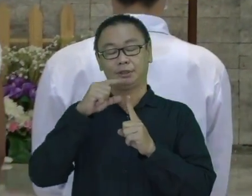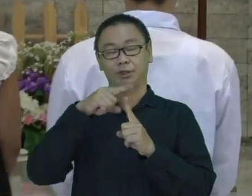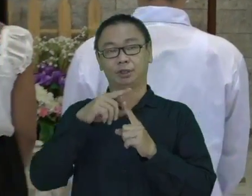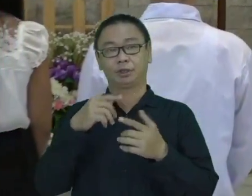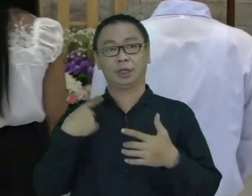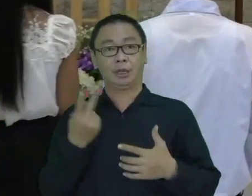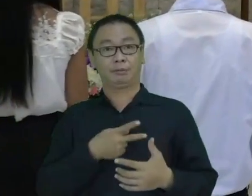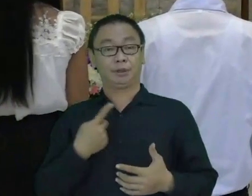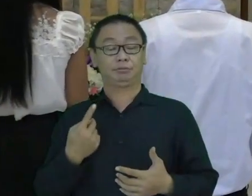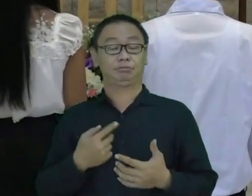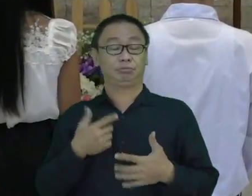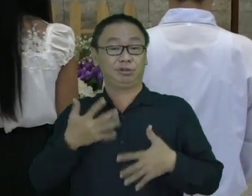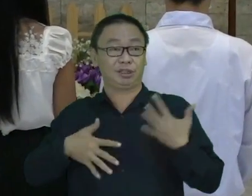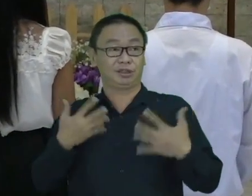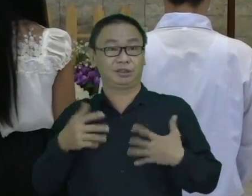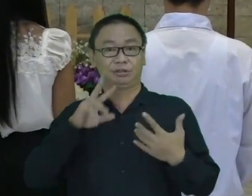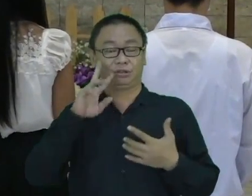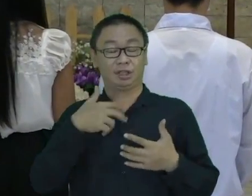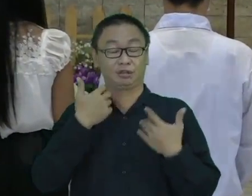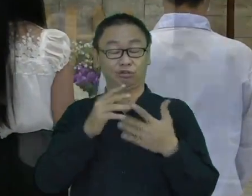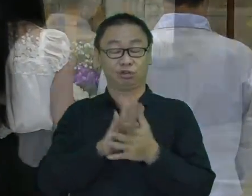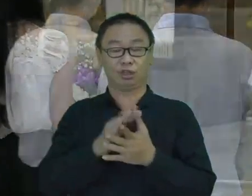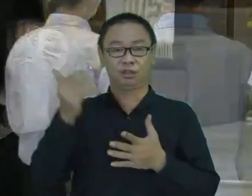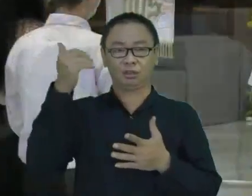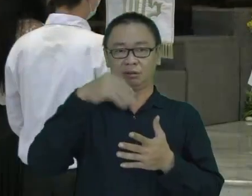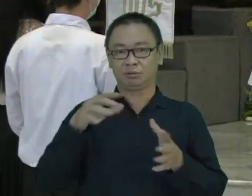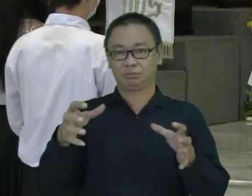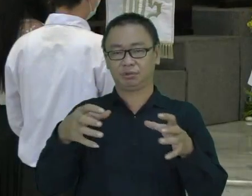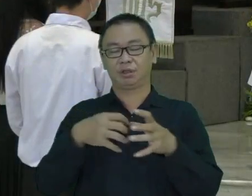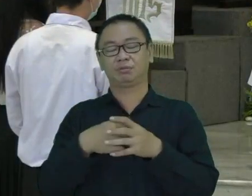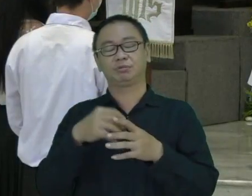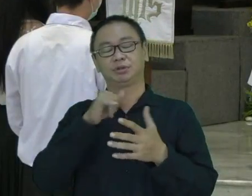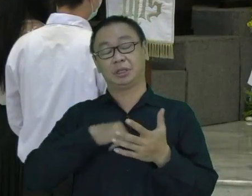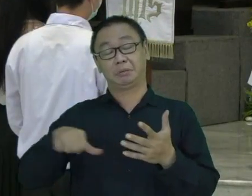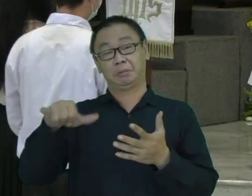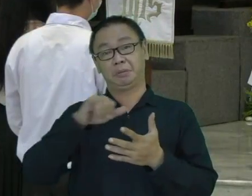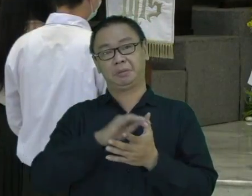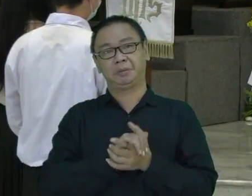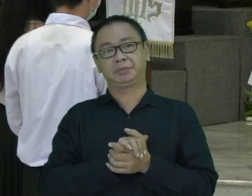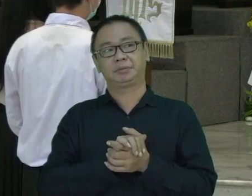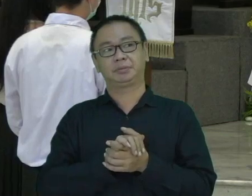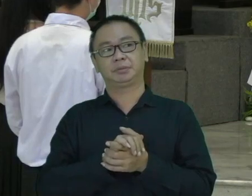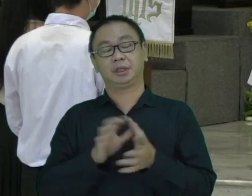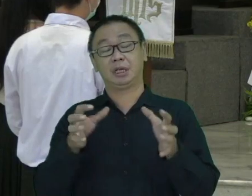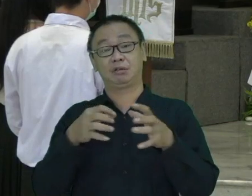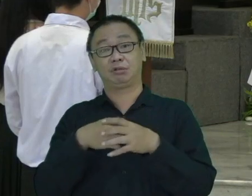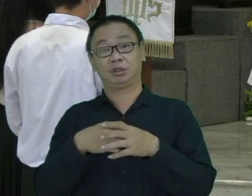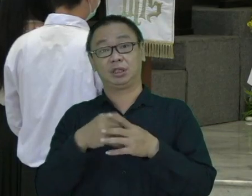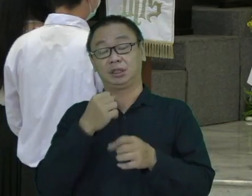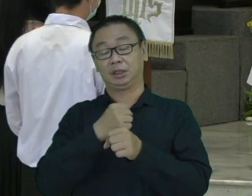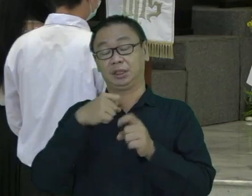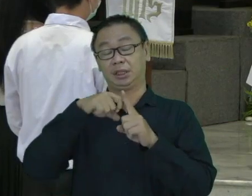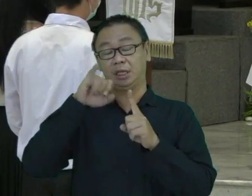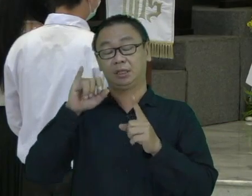karena saudara-saudara telah berada dan bergabung bersama kami. Dan sebagai anggota GKI dalam jemaat di